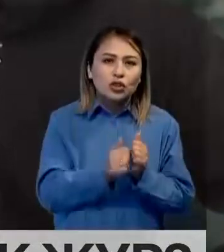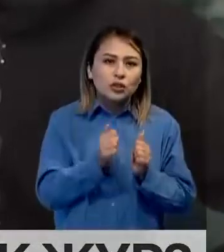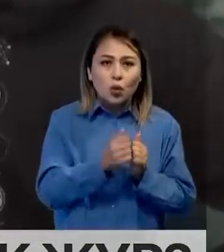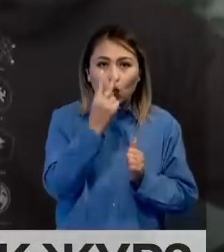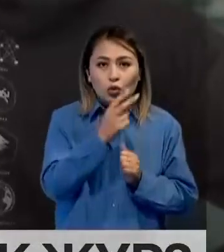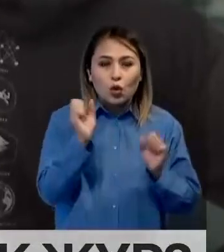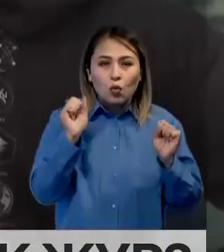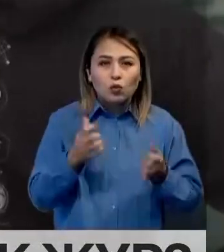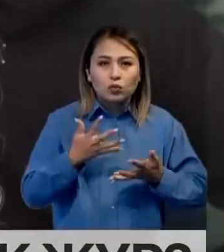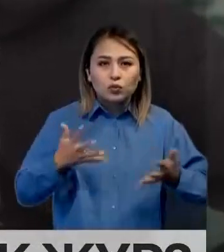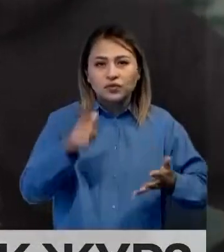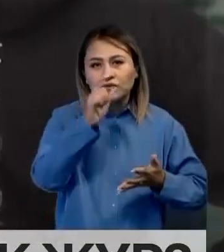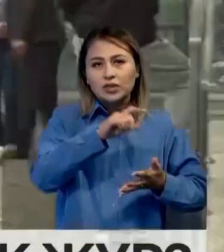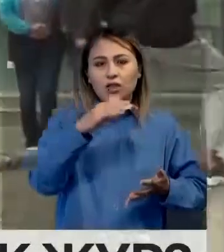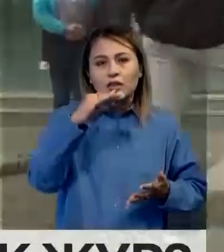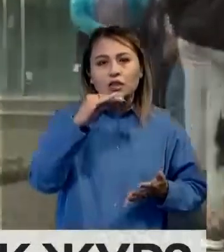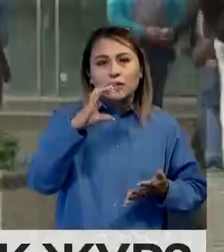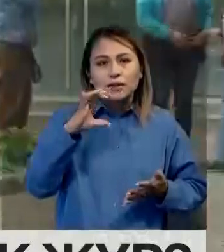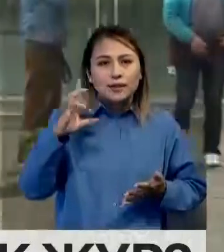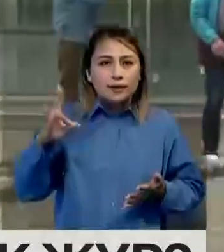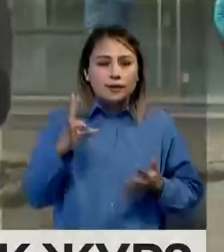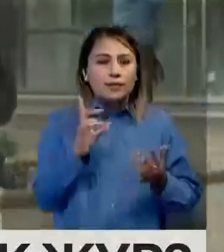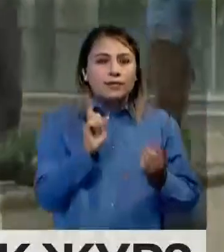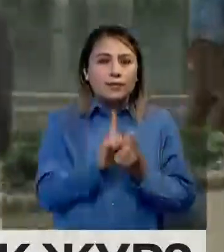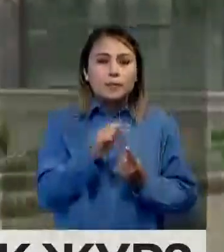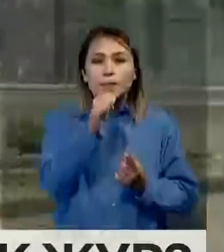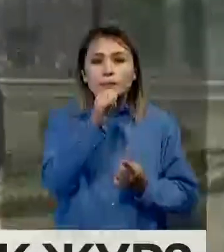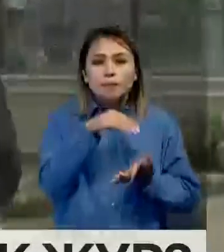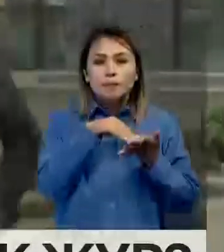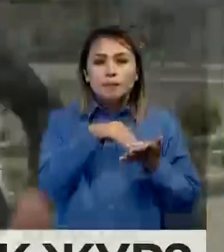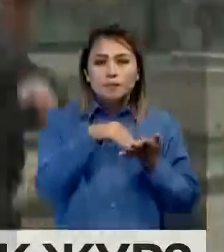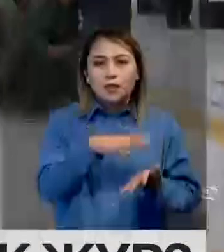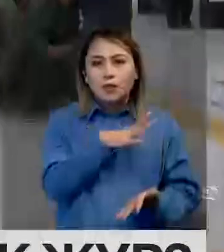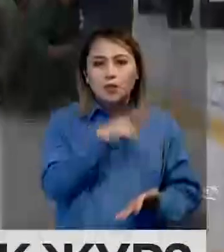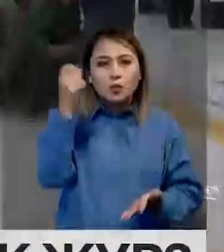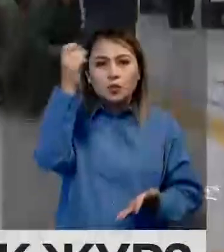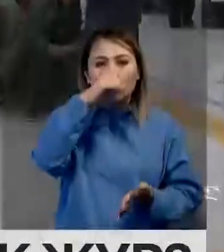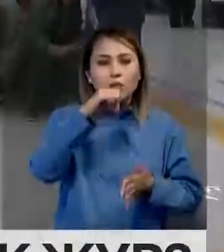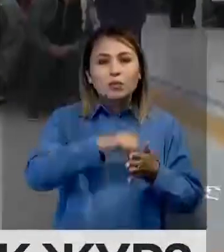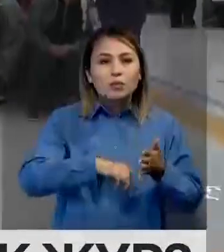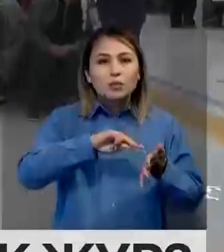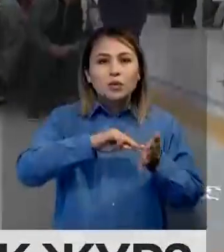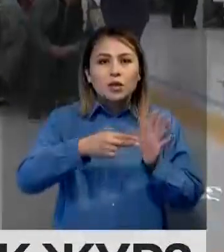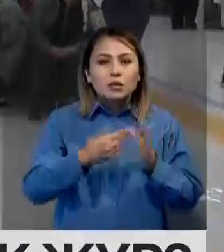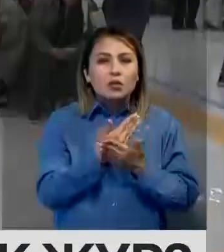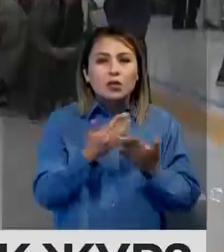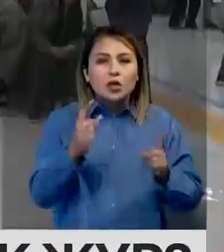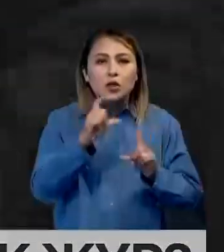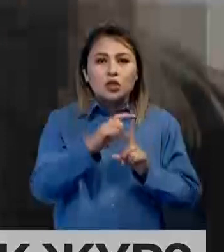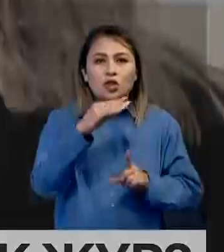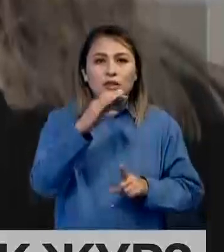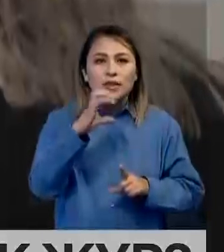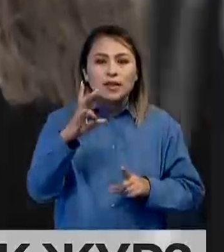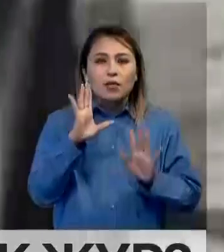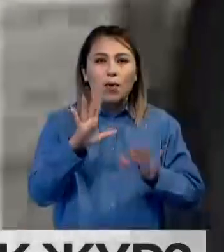болады. Басым бөлігі онда ЖСН алуға келген. Тілдесіп көрдік. Елге келу себебі мен алдағы жоспарын сұрадық. Олардың айтуынша ЖСН